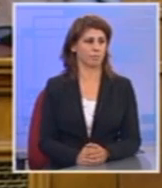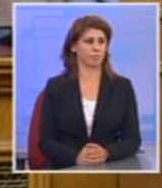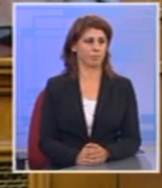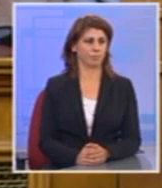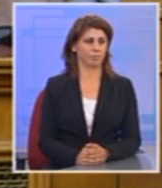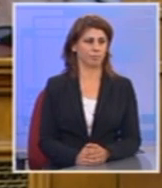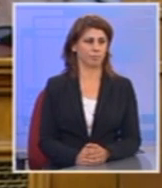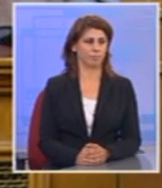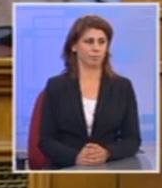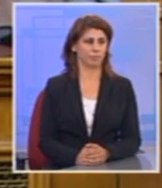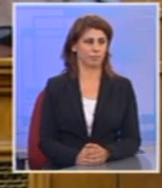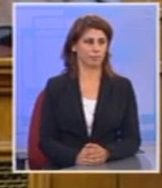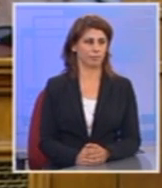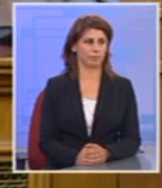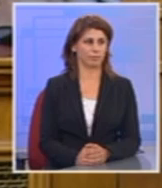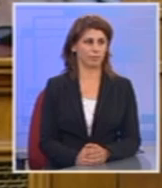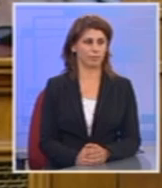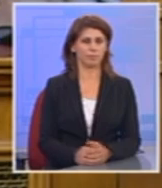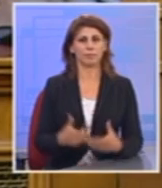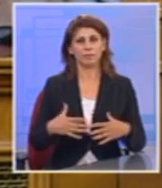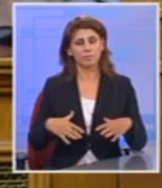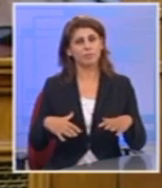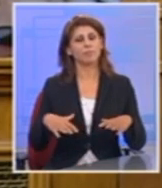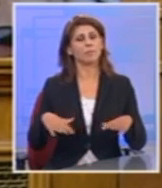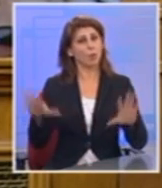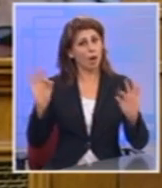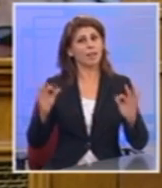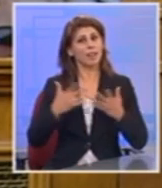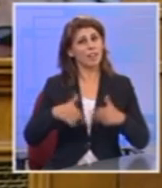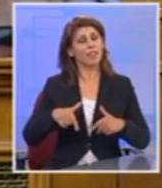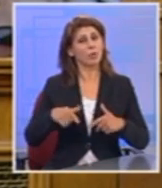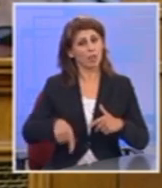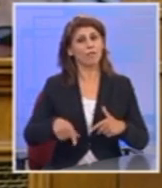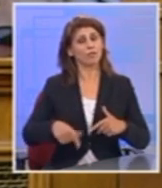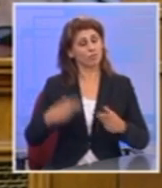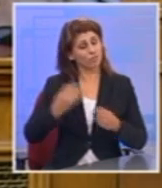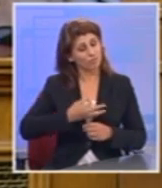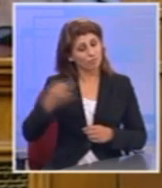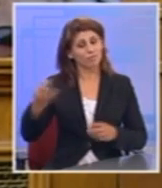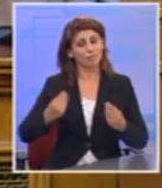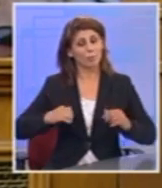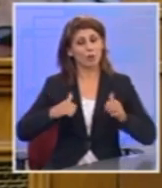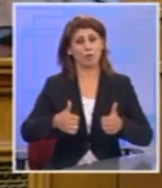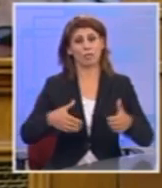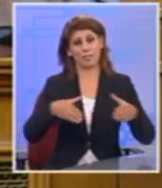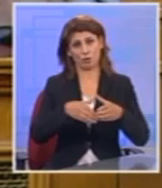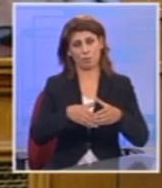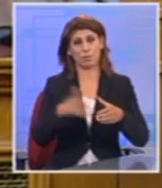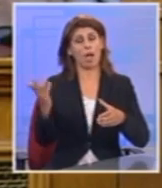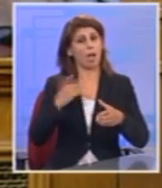που έδεσε σε κίνηση αυτή την εξαιρετική πρωτοβουλία εάν πρέπει όμως να